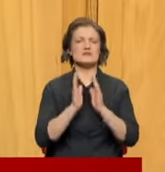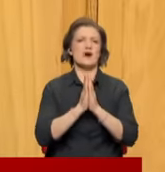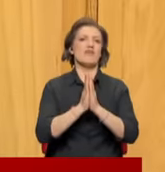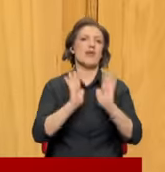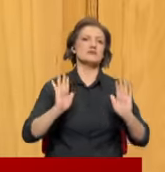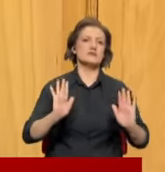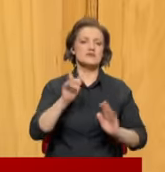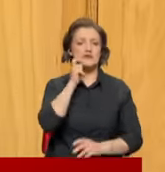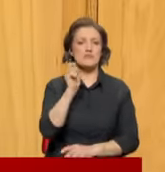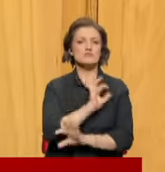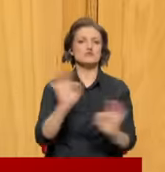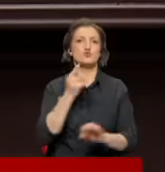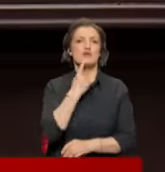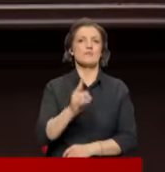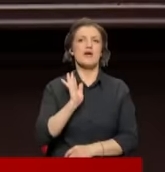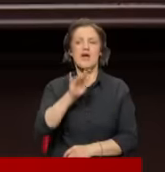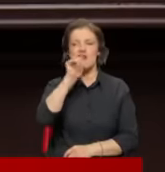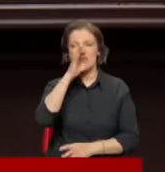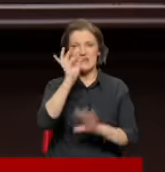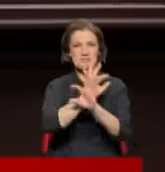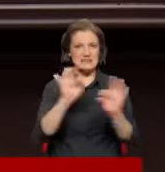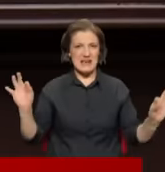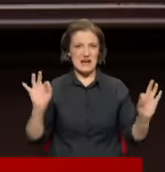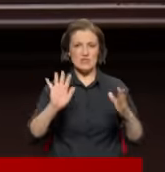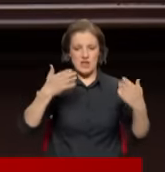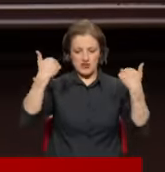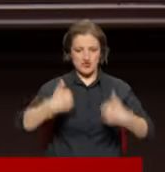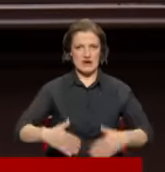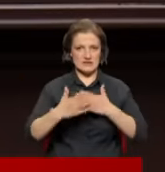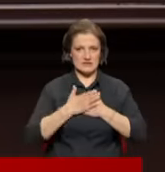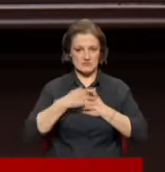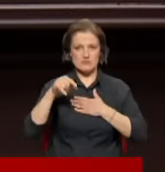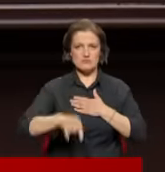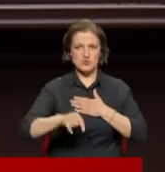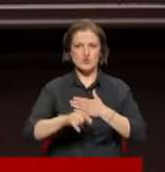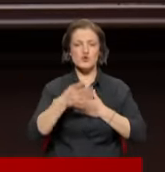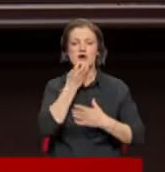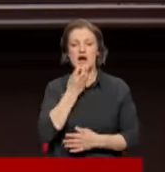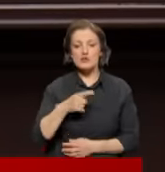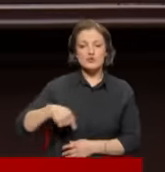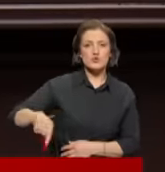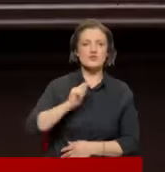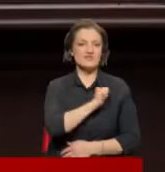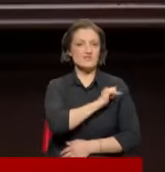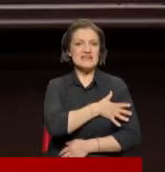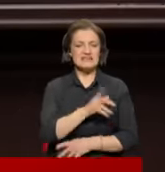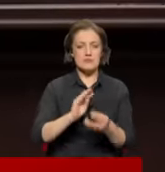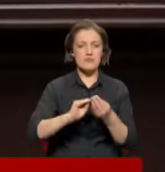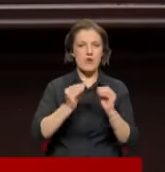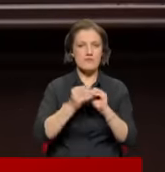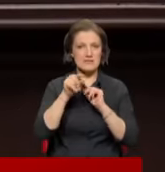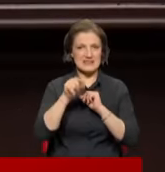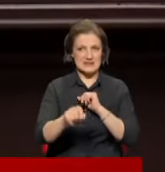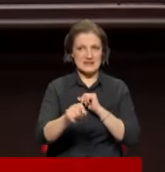affedersiniz, namussuzluktur. Hiç kimse ne şahsımın ne de bu kutlu kadronun Filistin